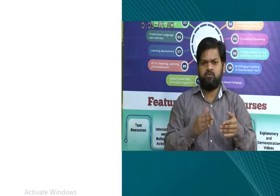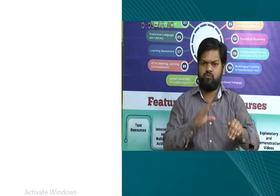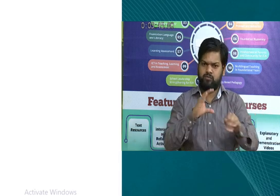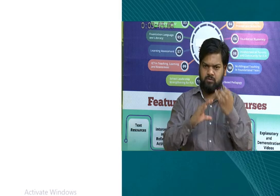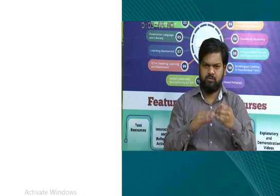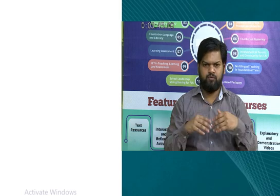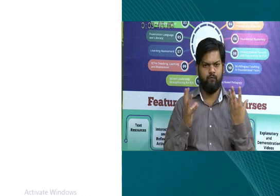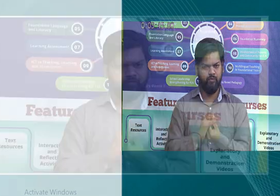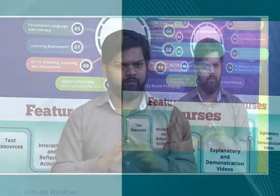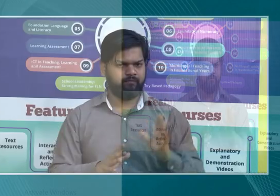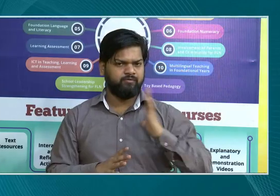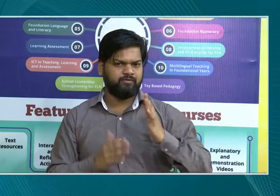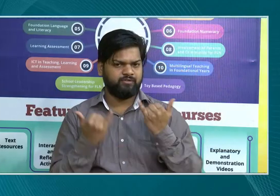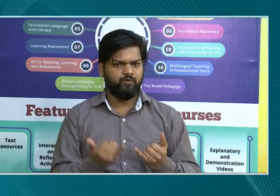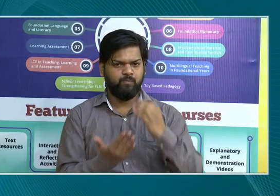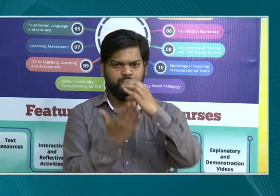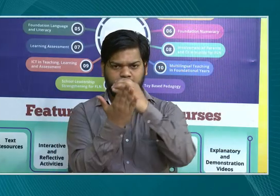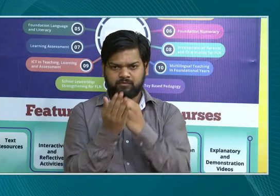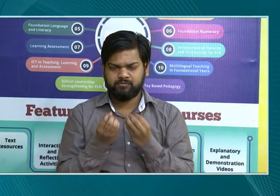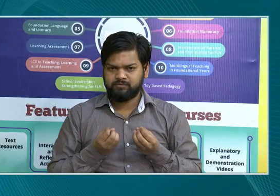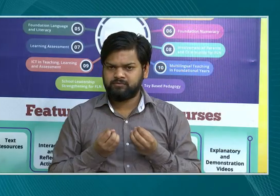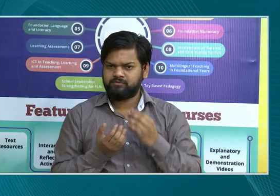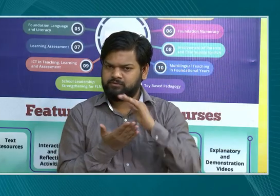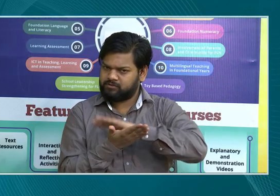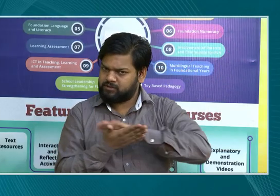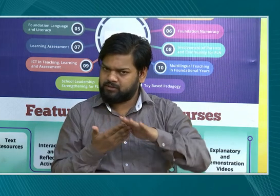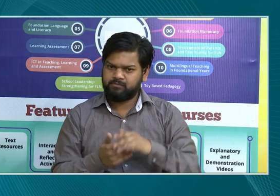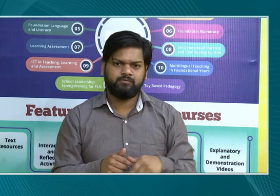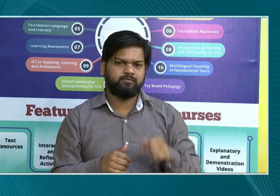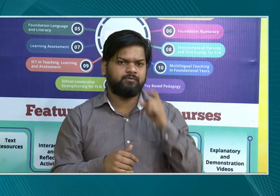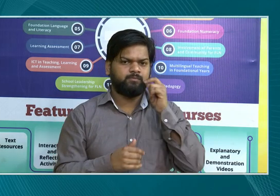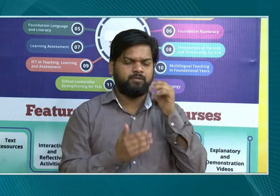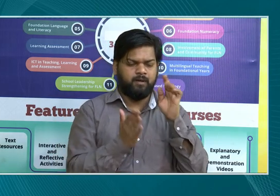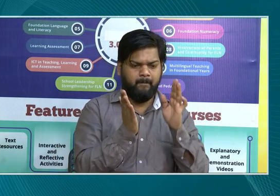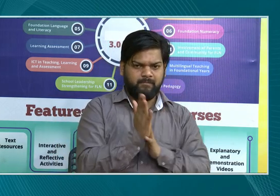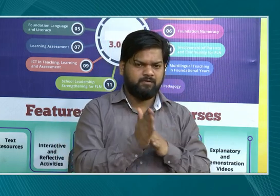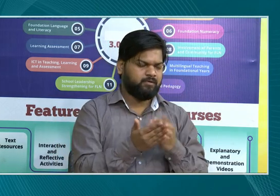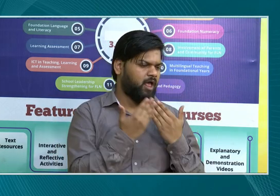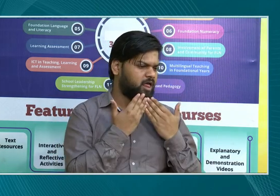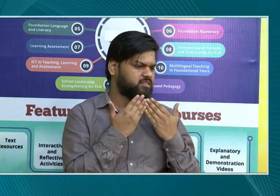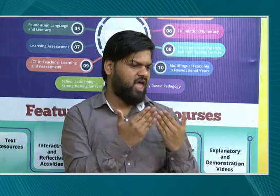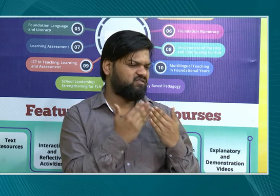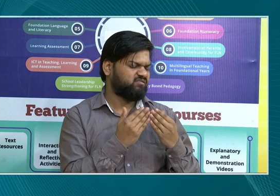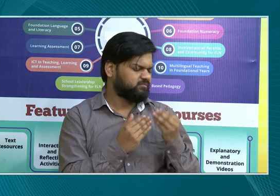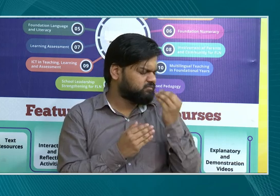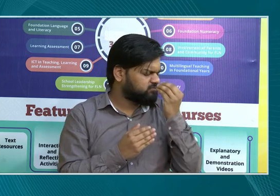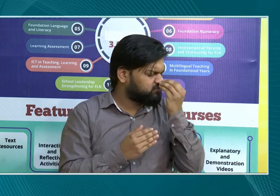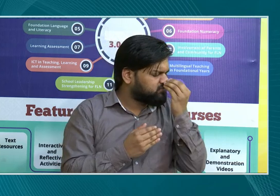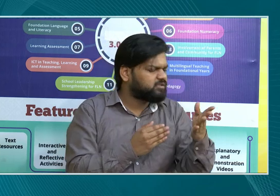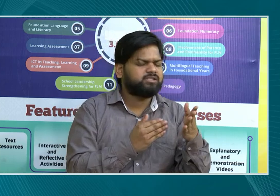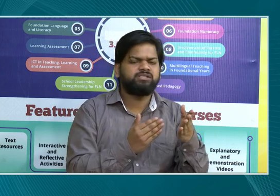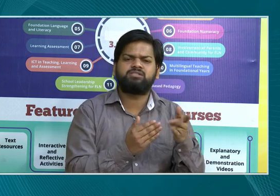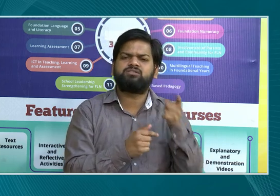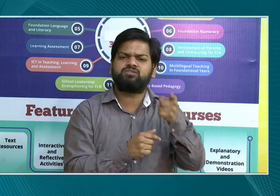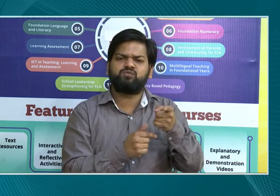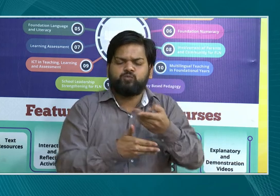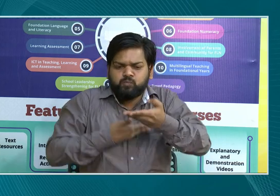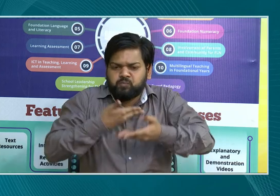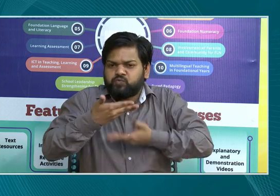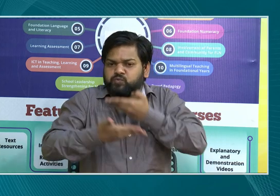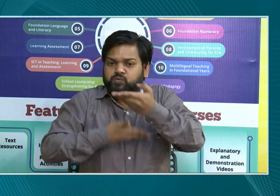है तो हम अपना यह 17 आज यहां समाप्त करते हैं मनोज जी आपका बहुत-बहुत धन्यवाद बहुत आभार की आपने बहुत सरल तरीके से हमारे बच्चों को ये रिपोर्ट आज पढ़ाया और मुझे